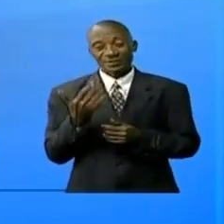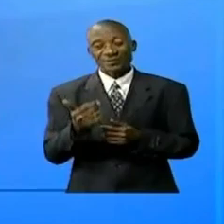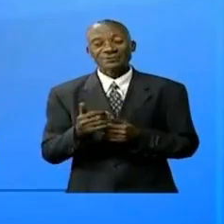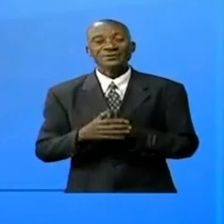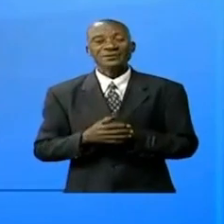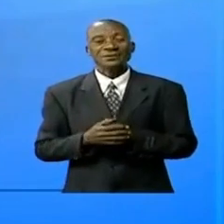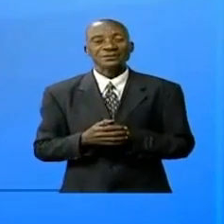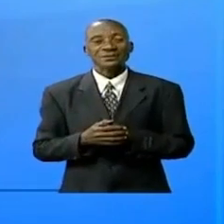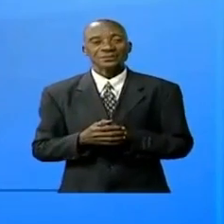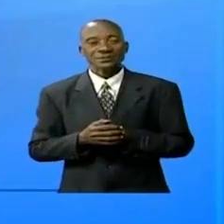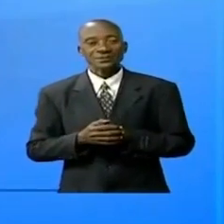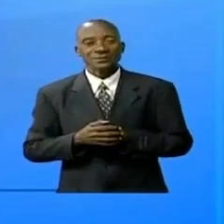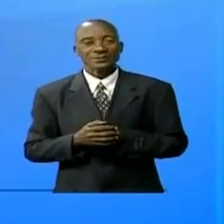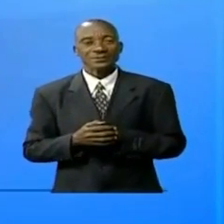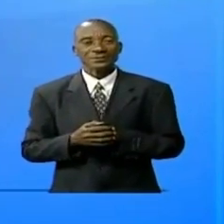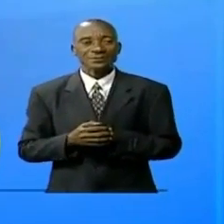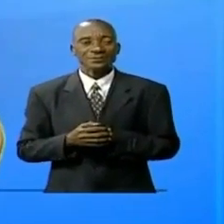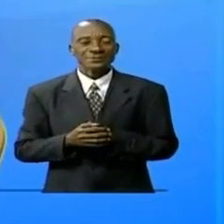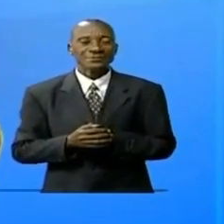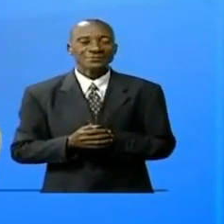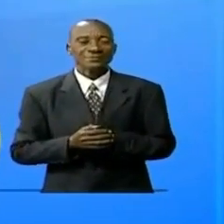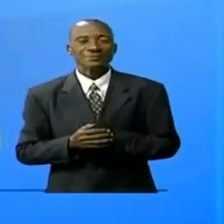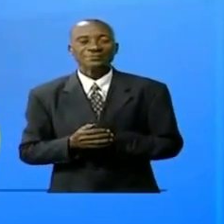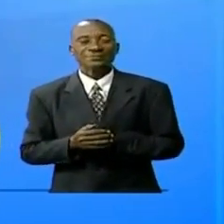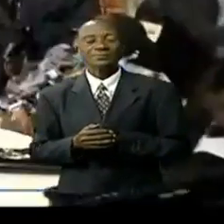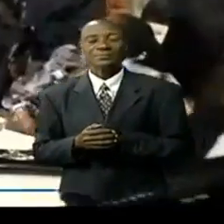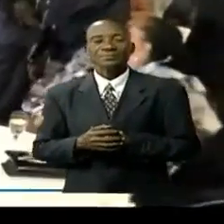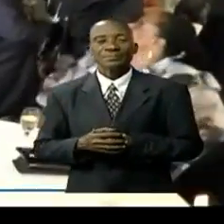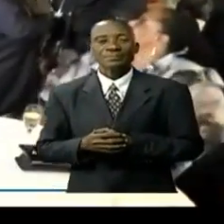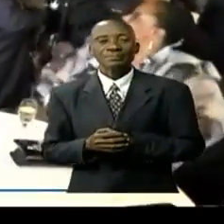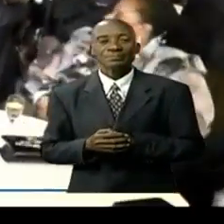Eric Kabamba, Bijou et Kamba ont signé ce reportage.